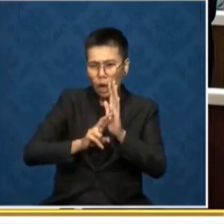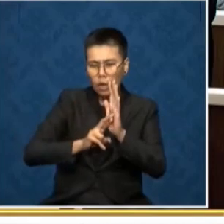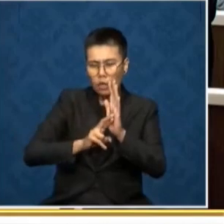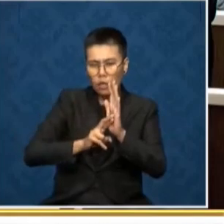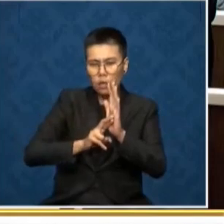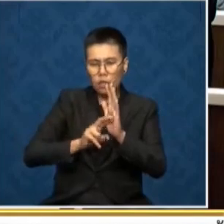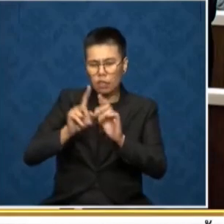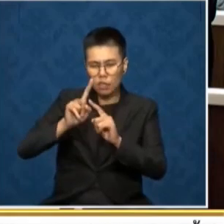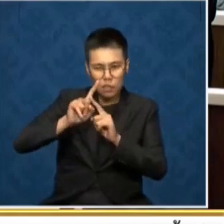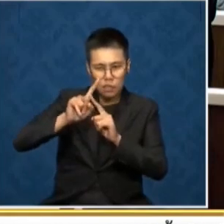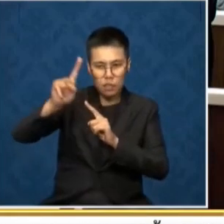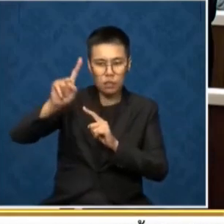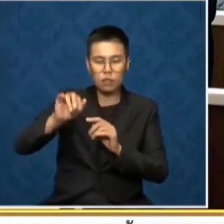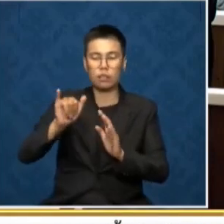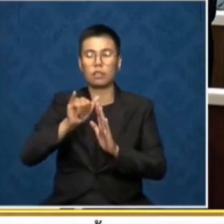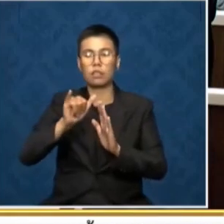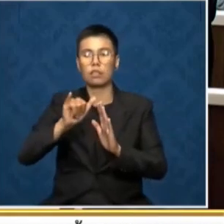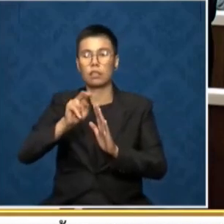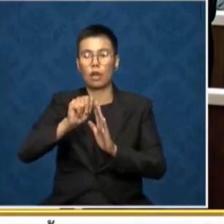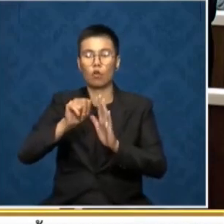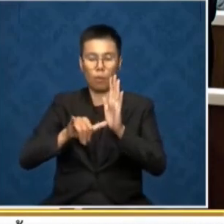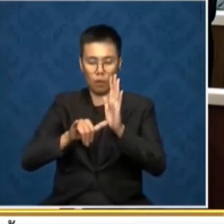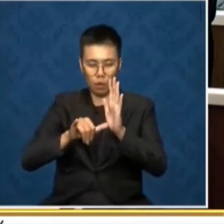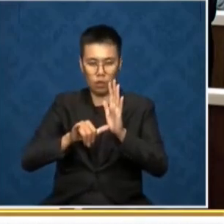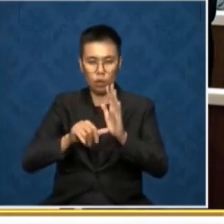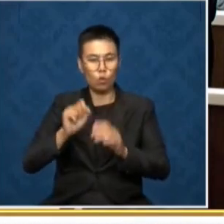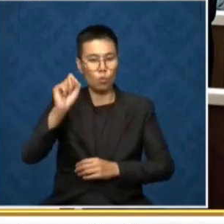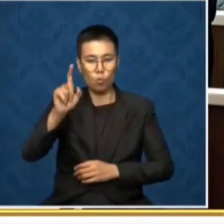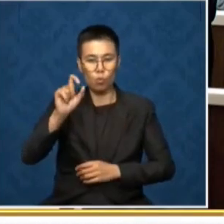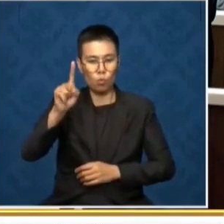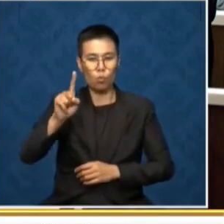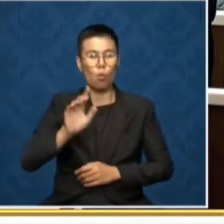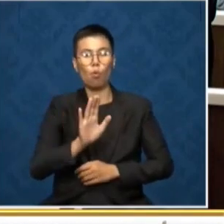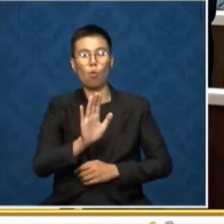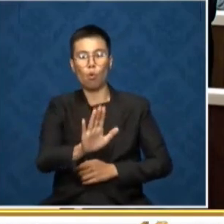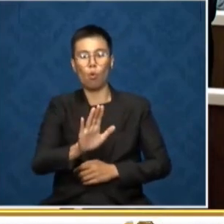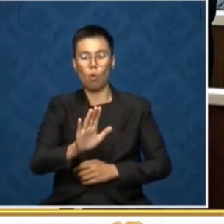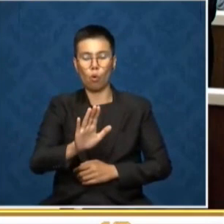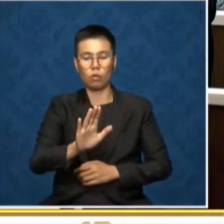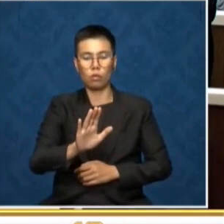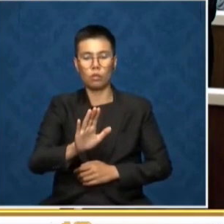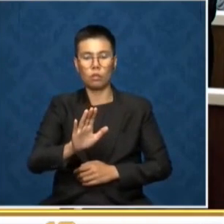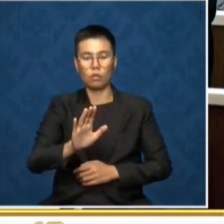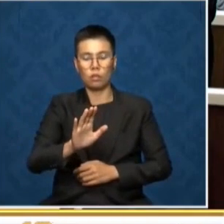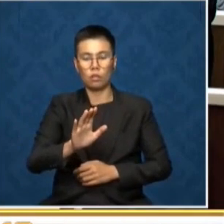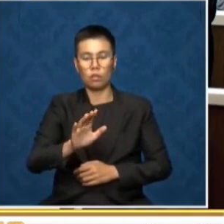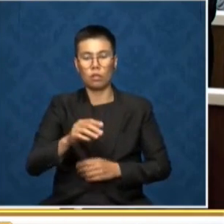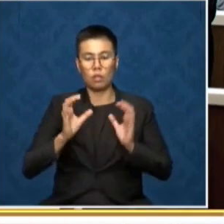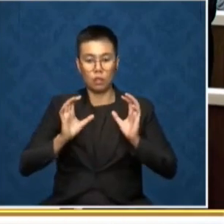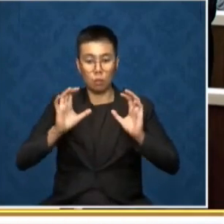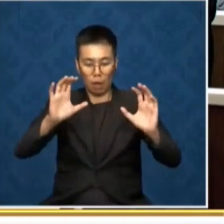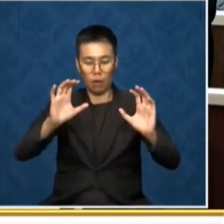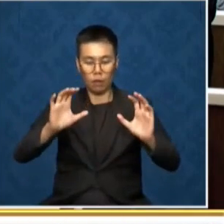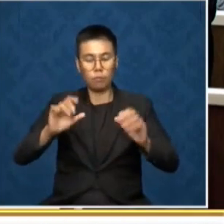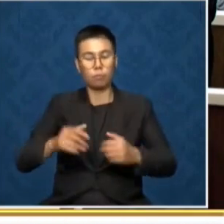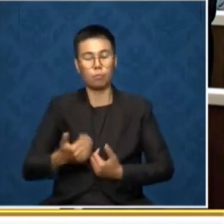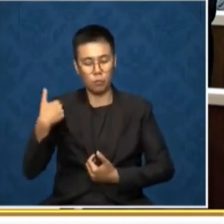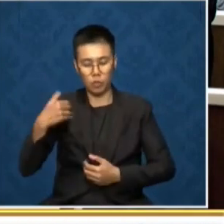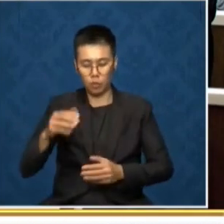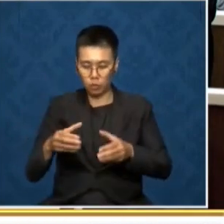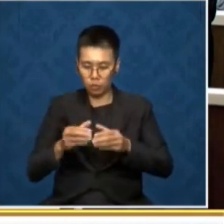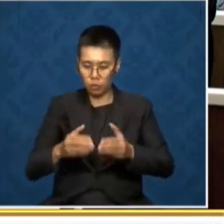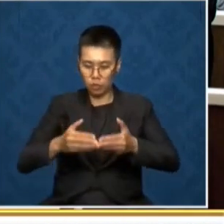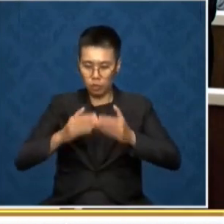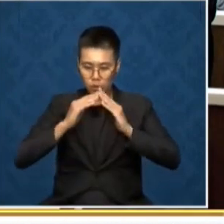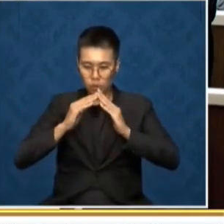การเป็นหนึ่งนโยบายเร่งด่วนของรัฐบาลด้วยซ้ำครับท่านตั้งคณะกรรมการศึกษาแก้ไขรัฐธรรมนูญขึ้นมานะ